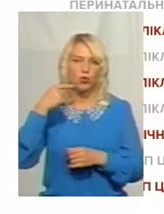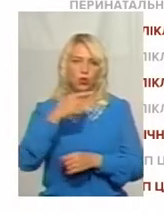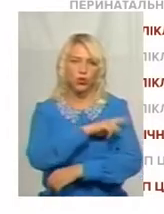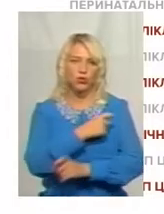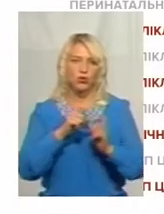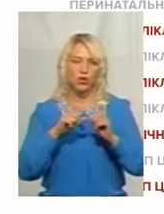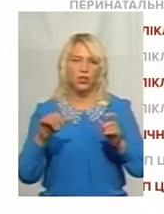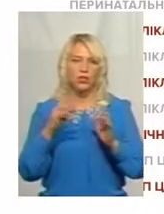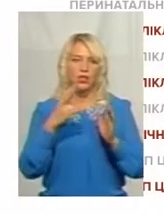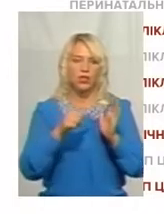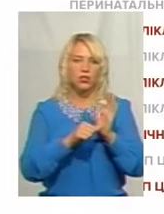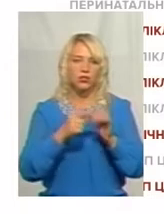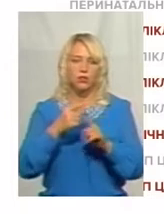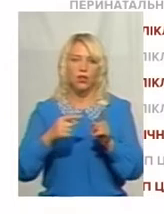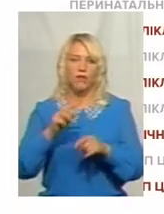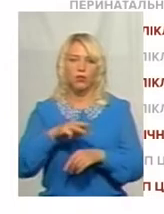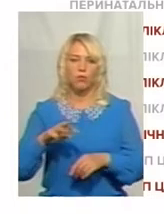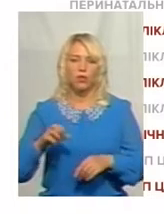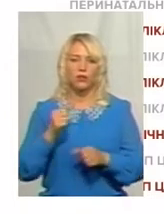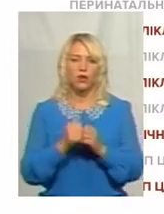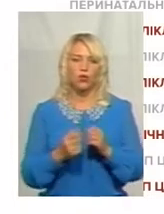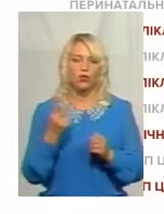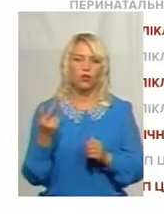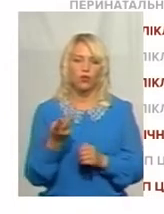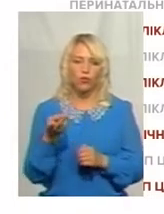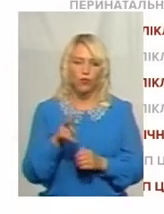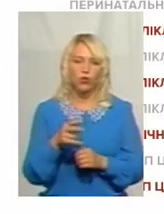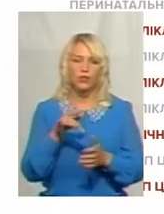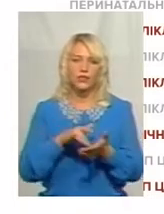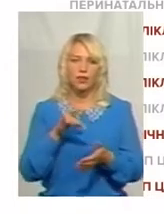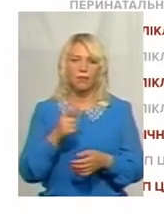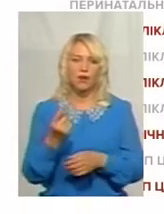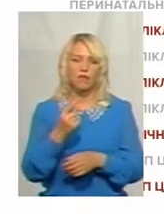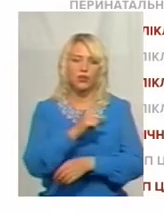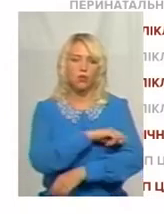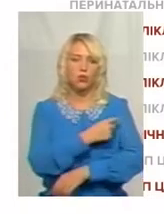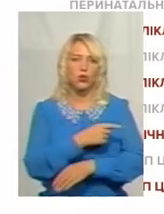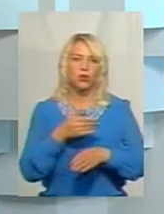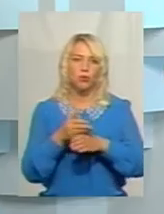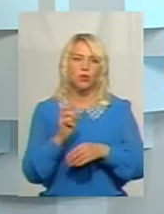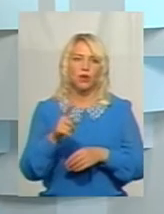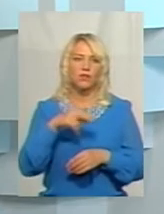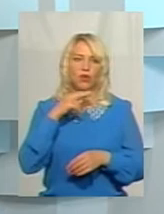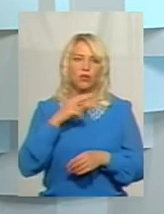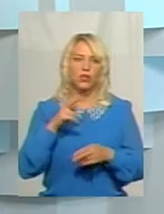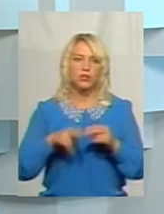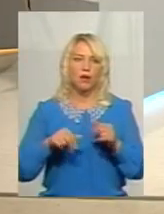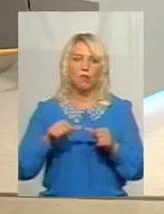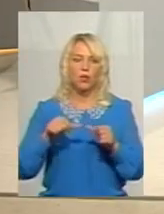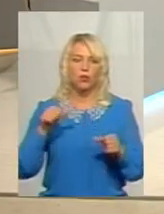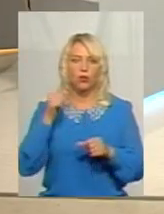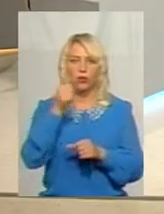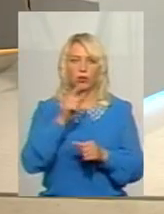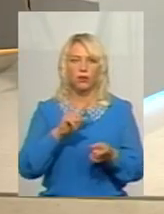і на 6,5 мільйонів для кожного з двох центрів первинної медико-санітарної допомоги. Як ви зауважили, з кінця минулого року їх перетворено